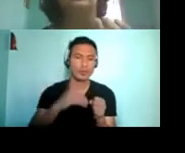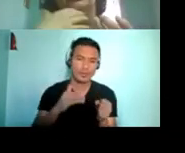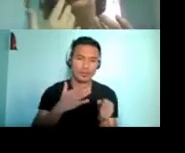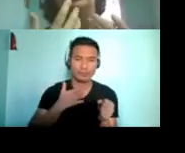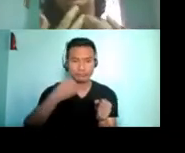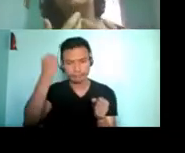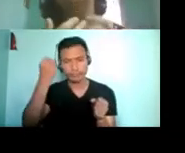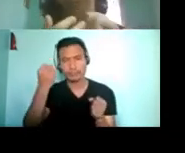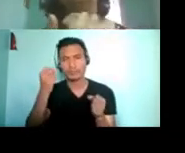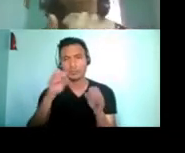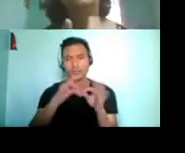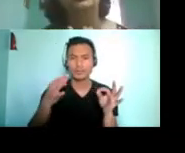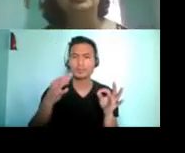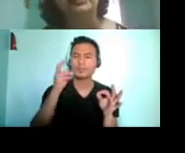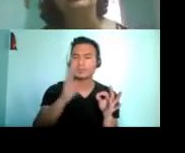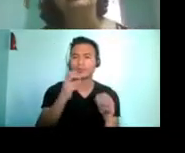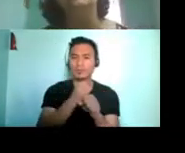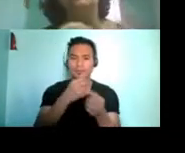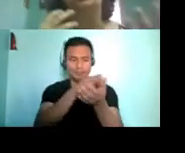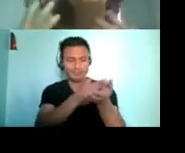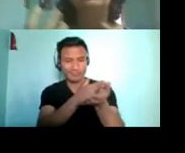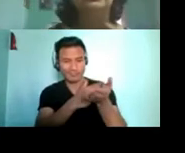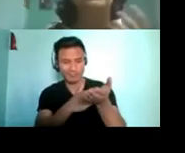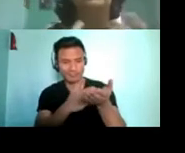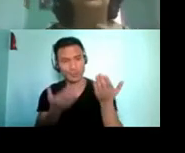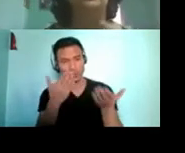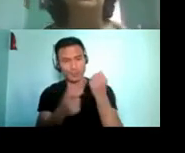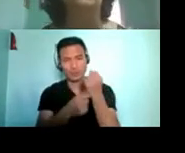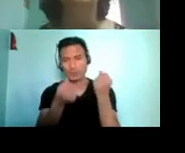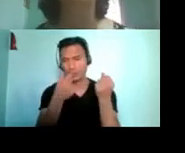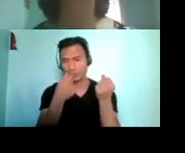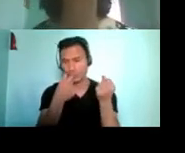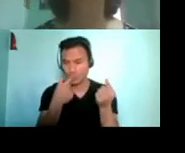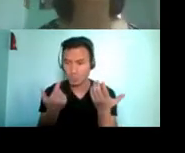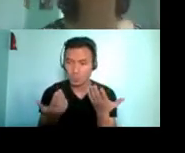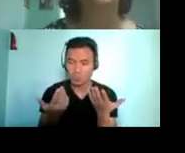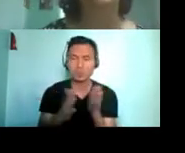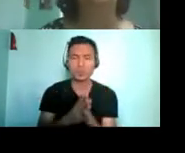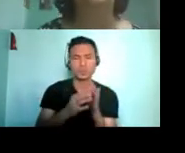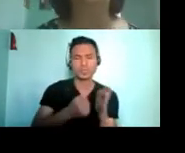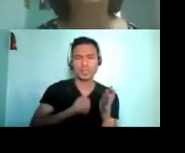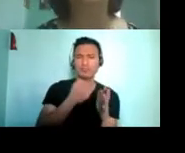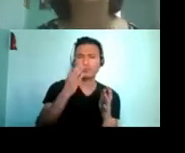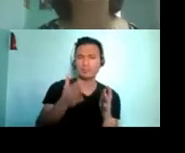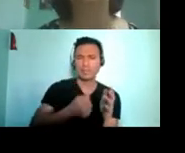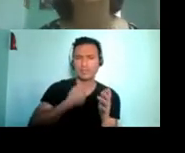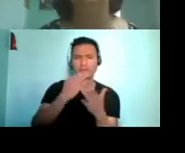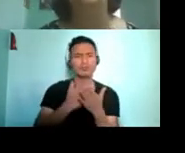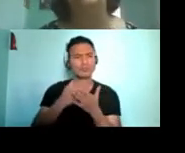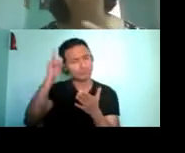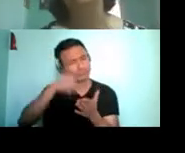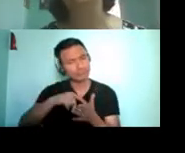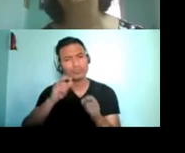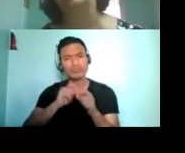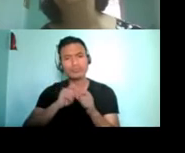नसाका झुन्डिने हुनसक्छ त्यसै गरेर नसा काट्ने हुनसक्छ औषधि खानेहरू हुनसक्छ कसरी आफूले आफूलाई नोक्सानी पुर्याउन सकिन्छ